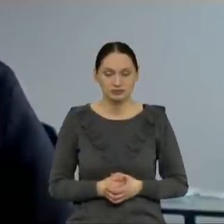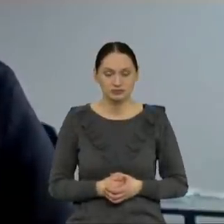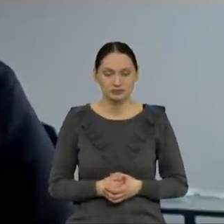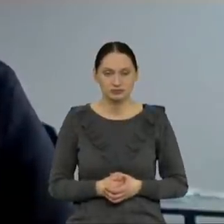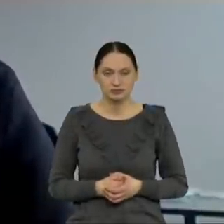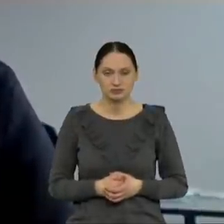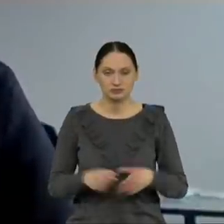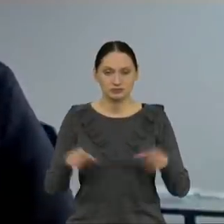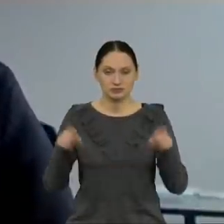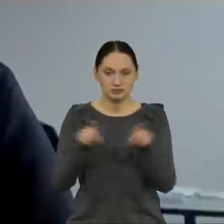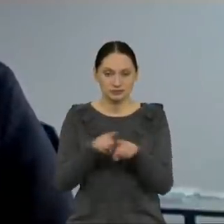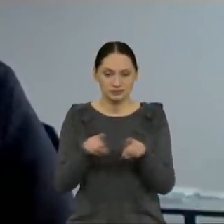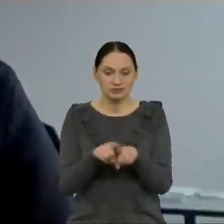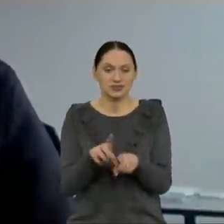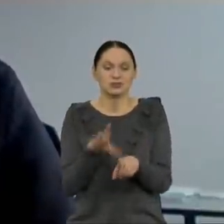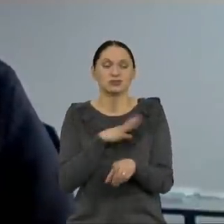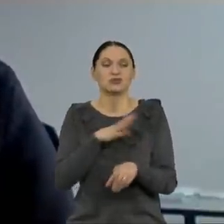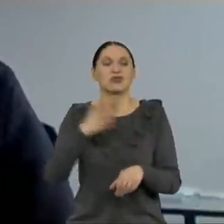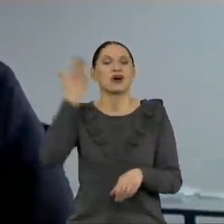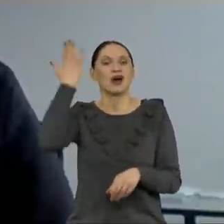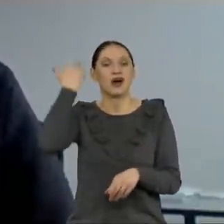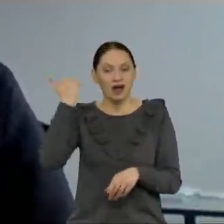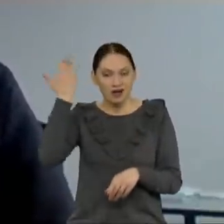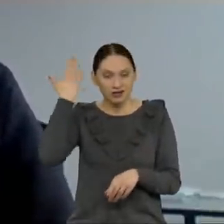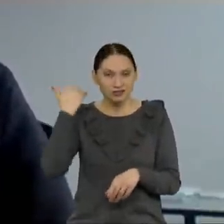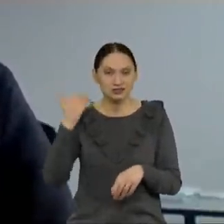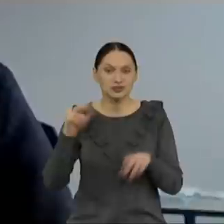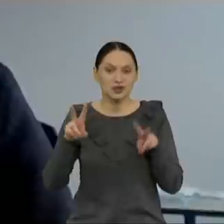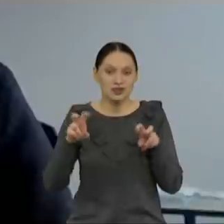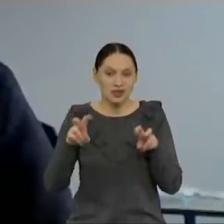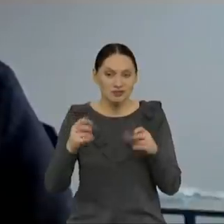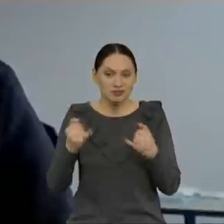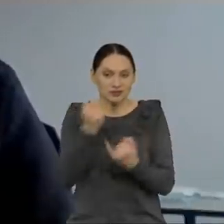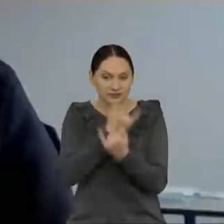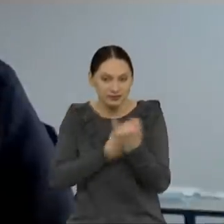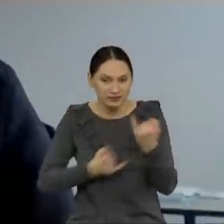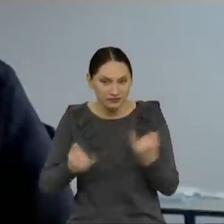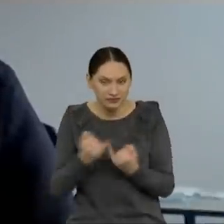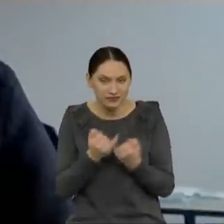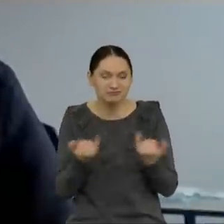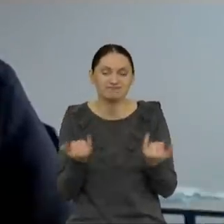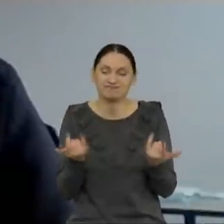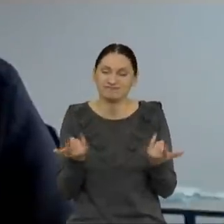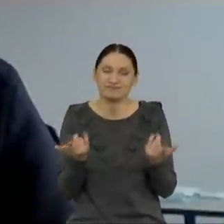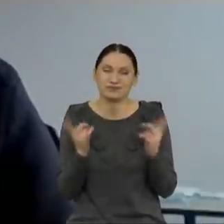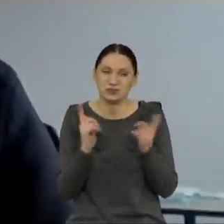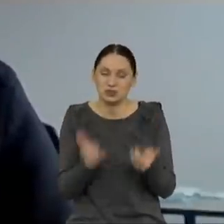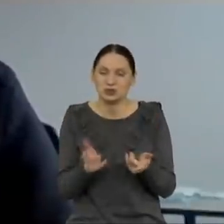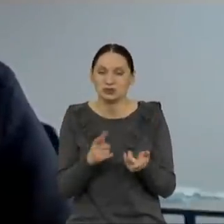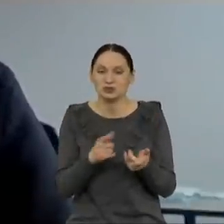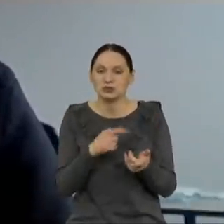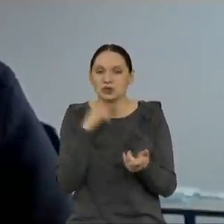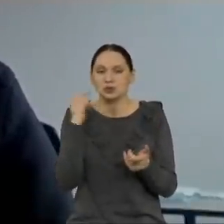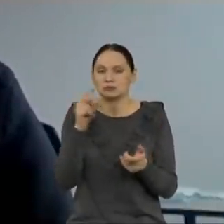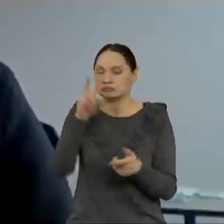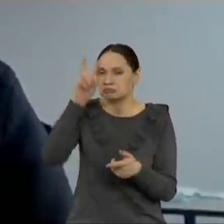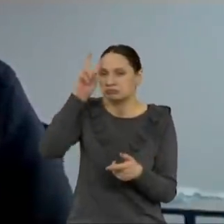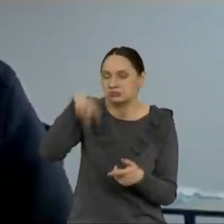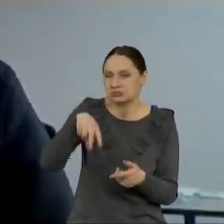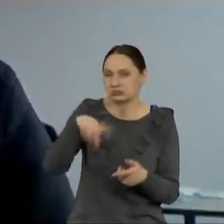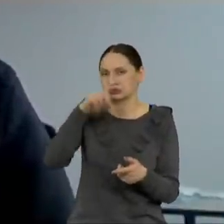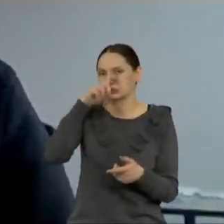kas buvo keliama anksčiau, mano matymu buvo tai, kad didžiąją dalimi tikrai neperprantama iš tiesų